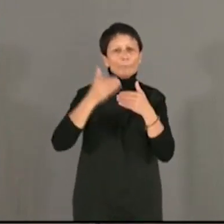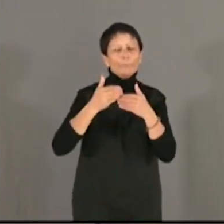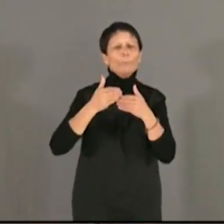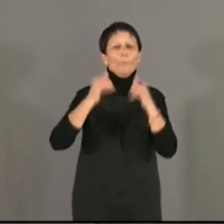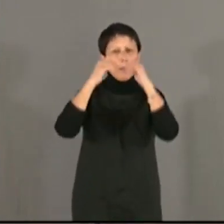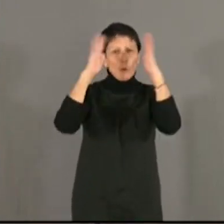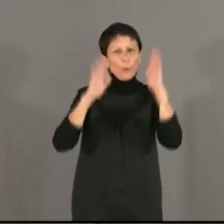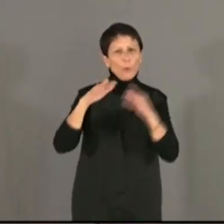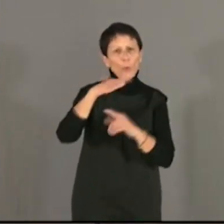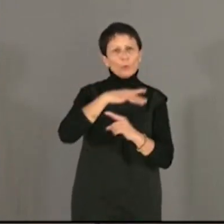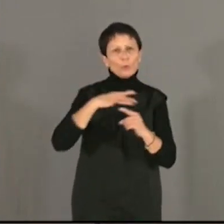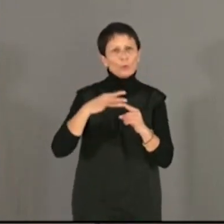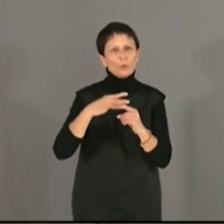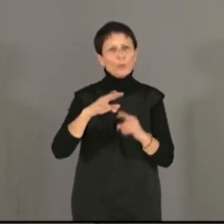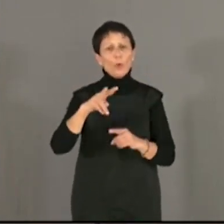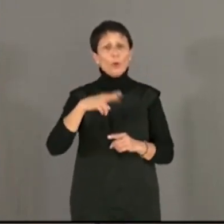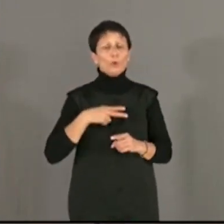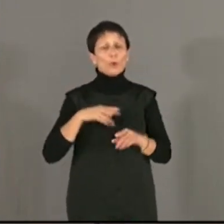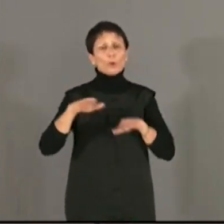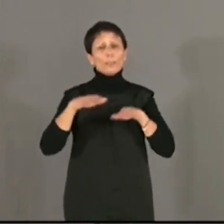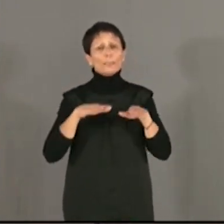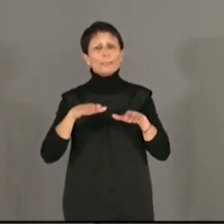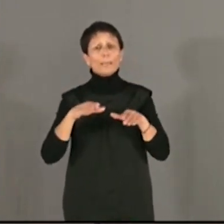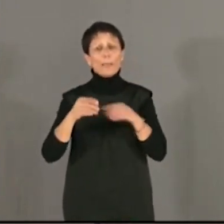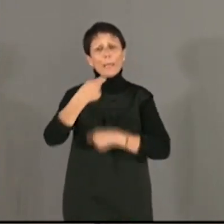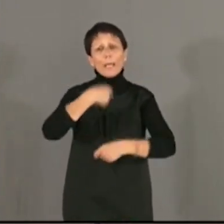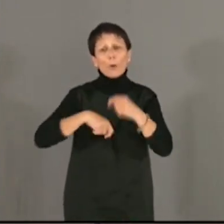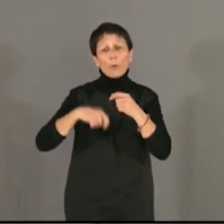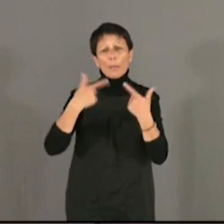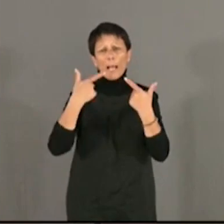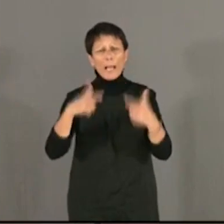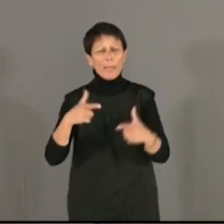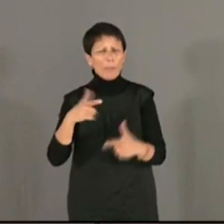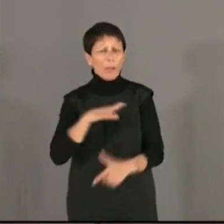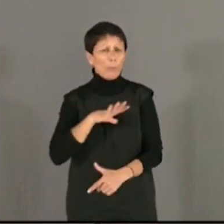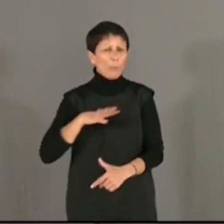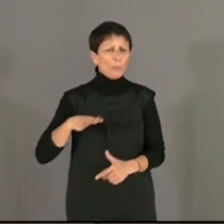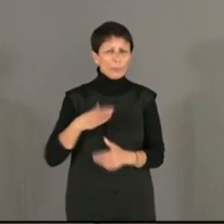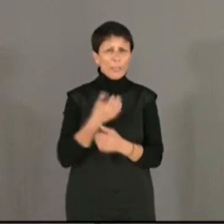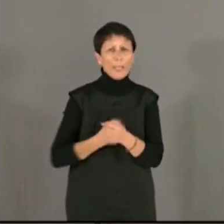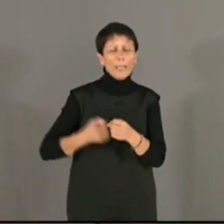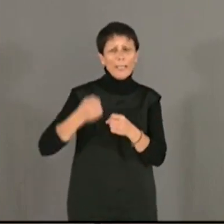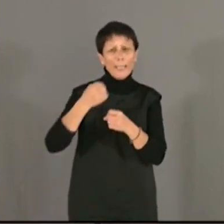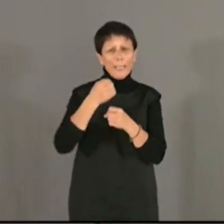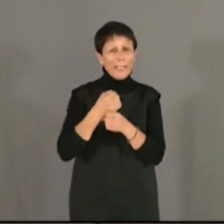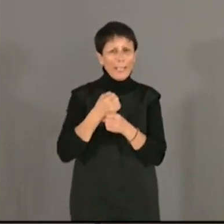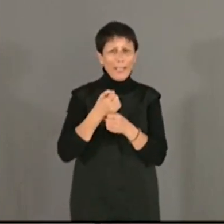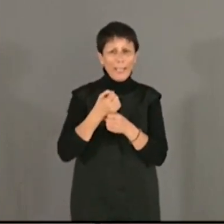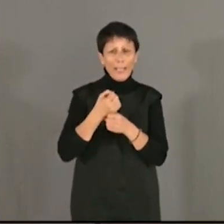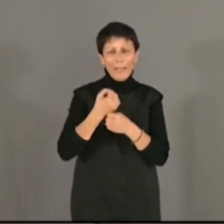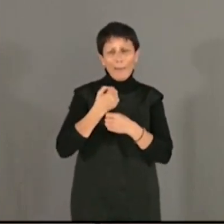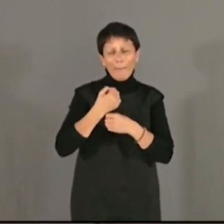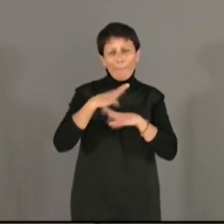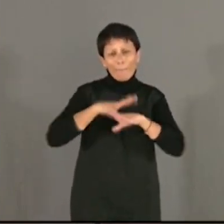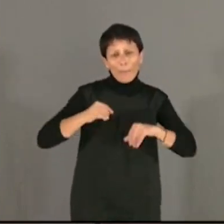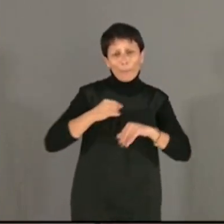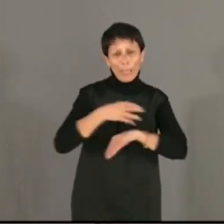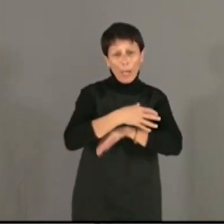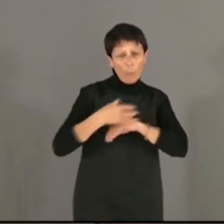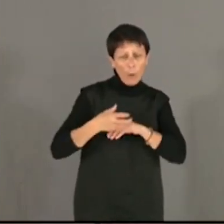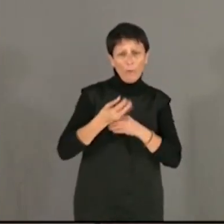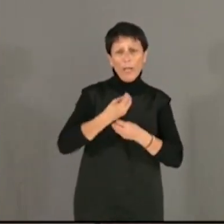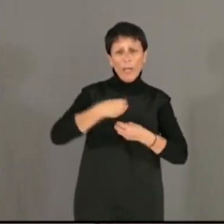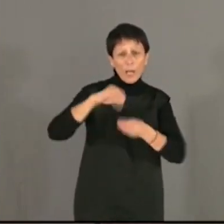système économique ultralibéral fabriquant des pauvres, fabriquant chaque jour un peu plus de pauvres, je vous invite à ne